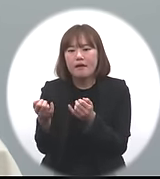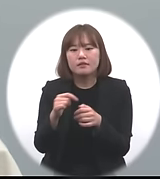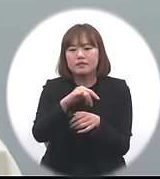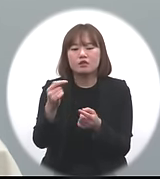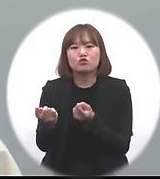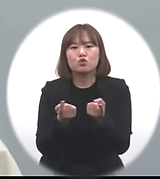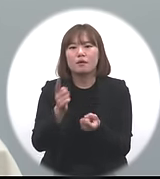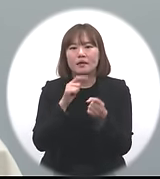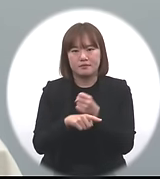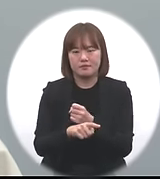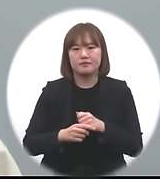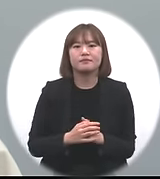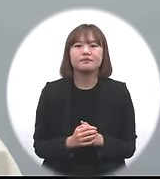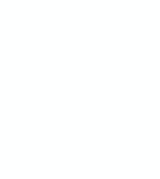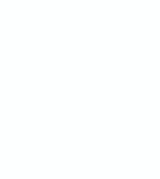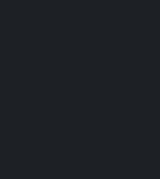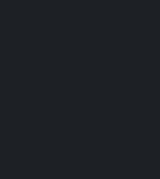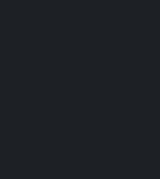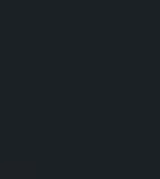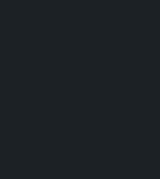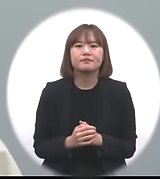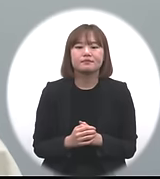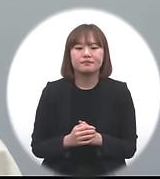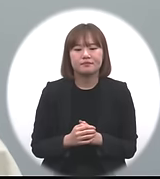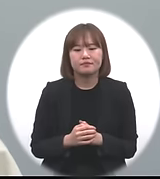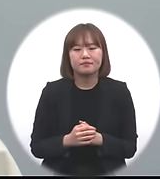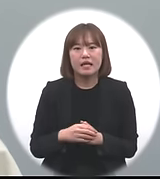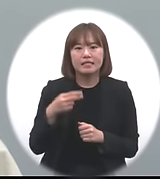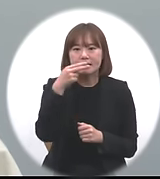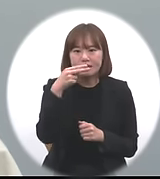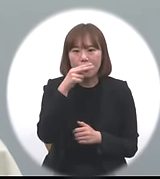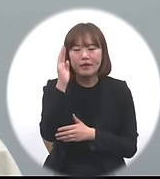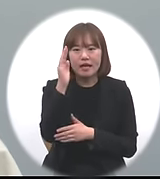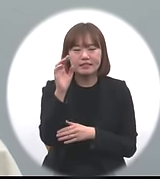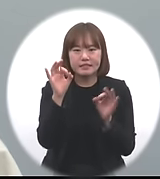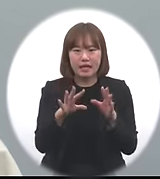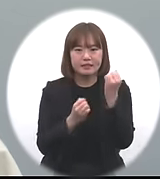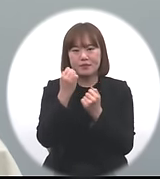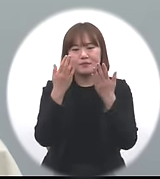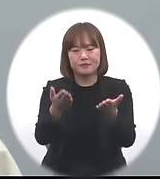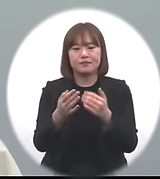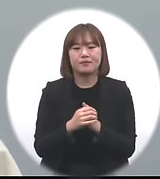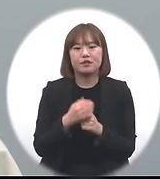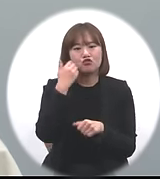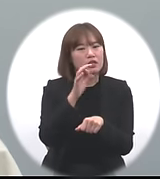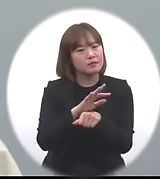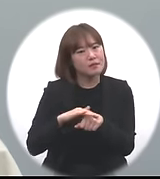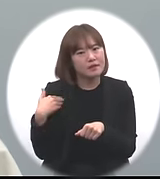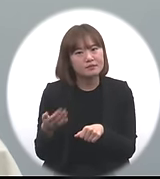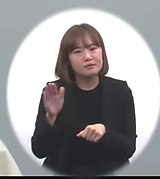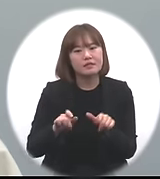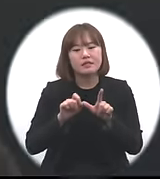작게 세균을 조절한다라고 생각하시고요. 칫솔 얘기 잠깐만 드려보겠습니다. 지금 집에 칫솔 누가 구매하신지 잘